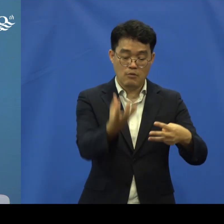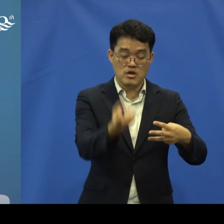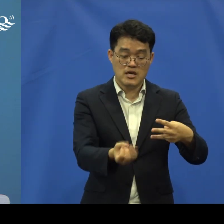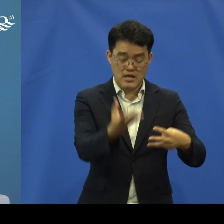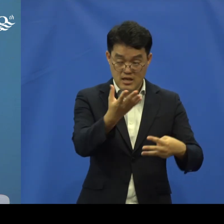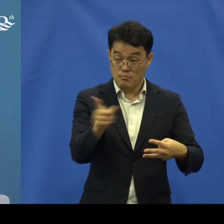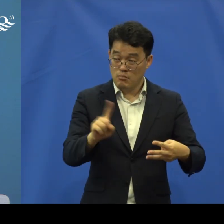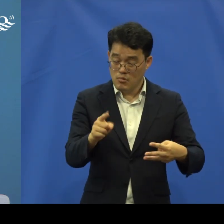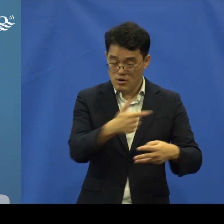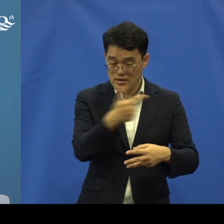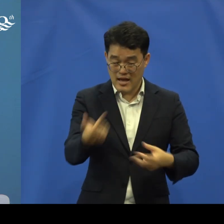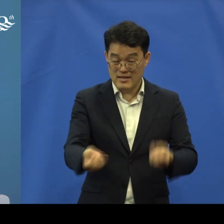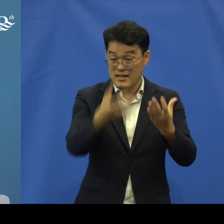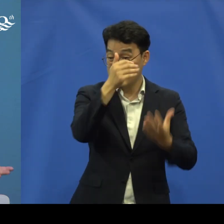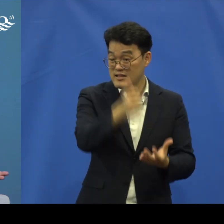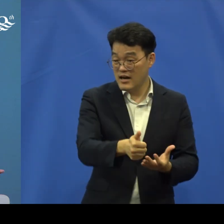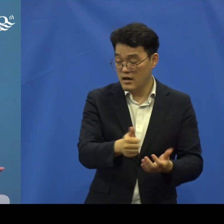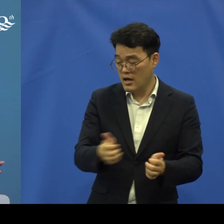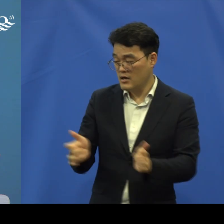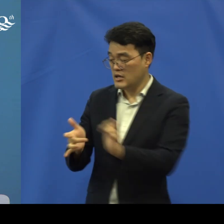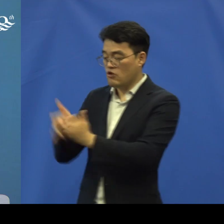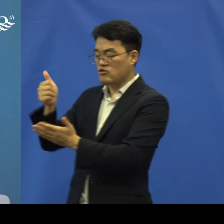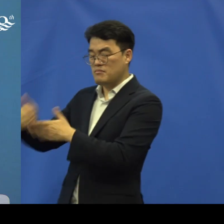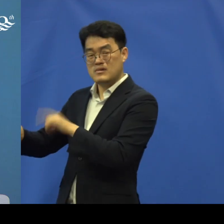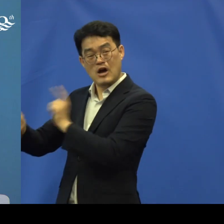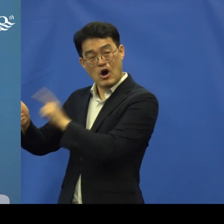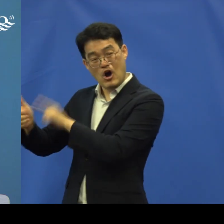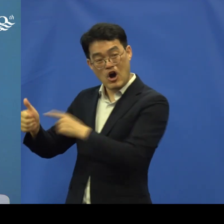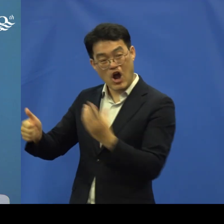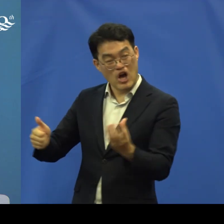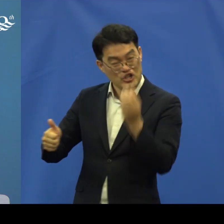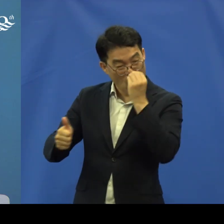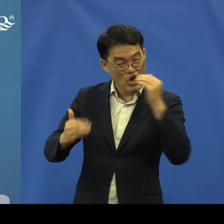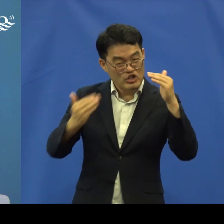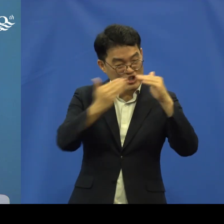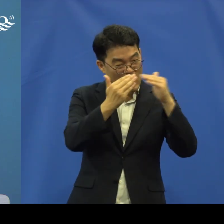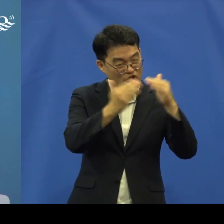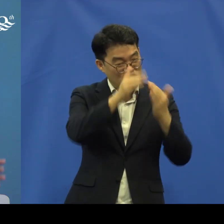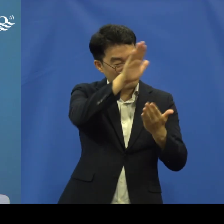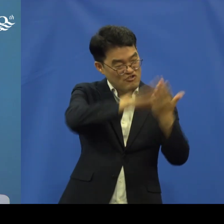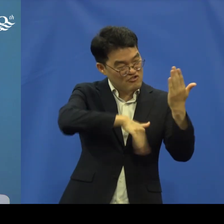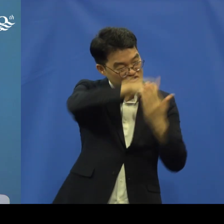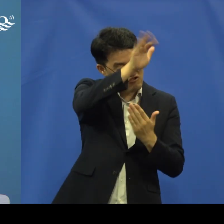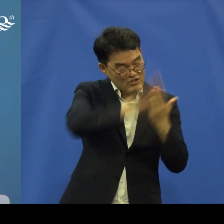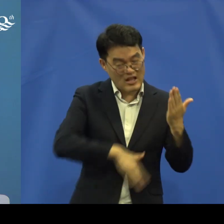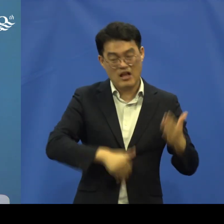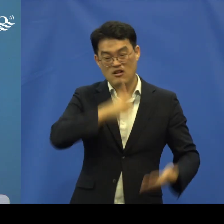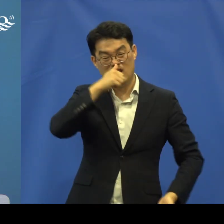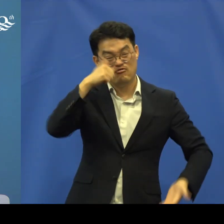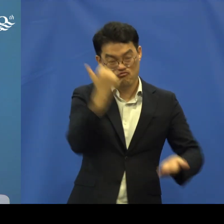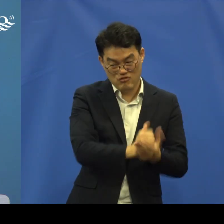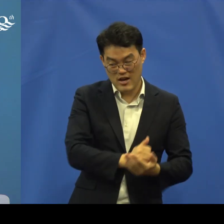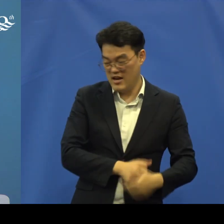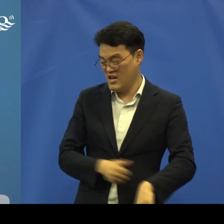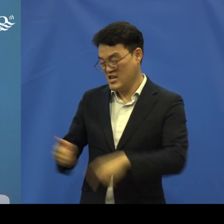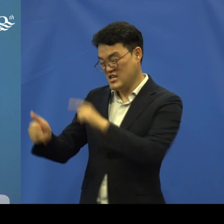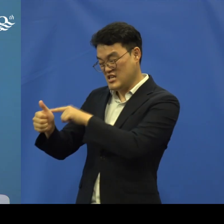긁고 넘어지는 그 죄목이 너무도 터무니없는 것인데도 불구하고 예수님은 자신을 변호하지 않아요. 거기에 시간 보내지